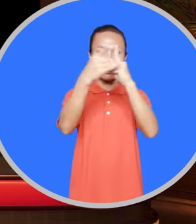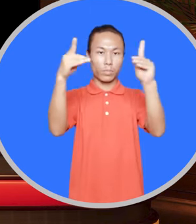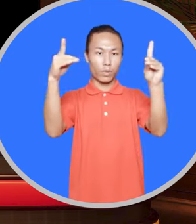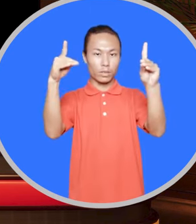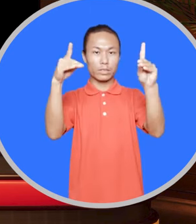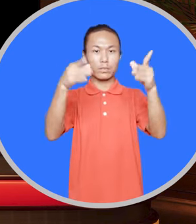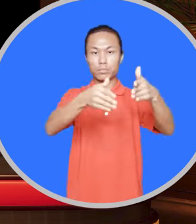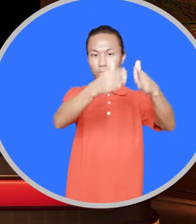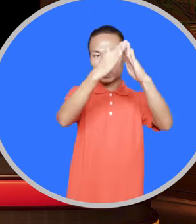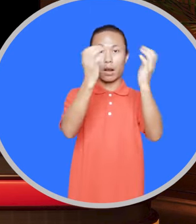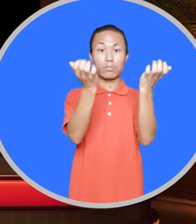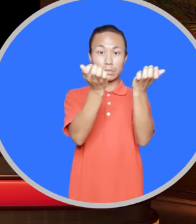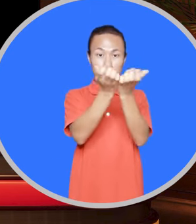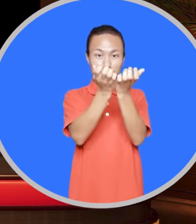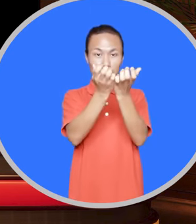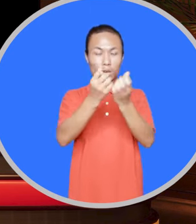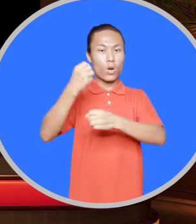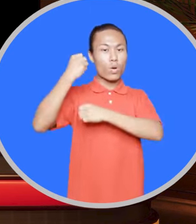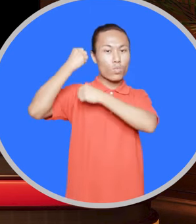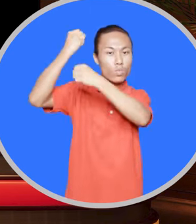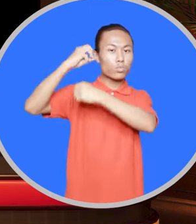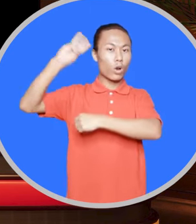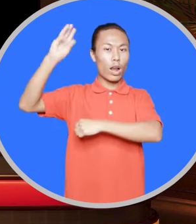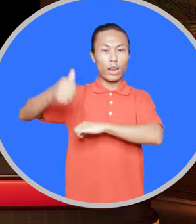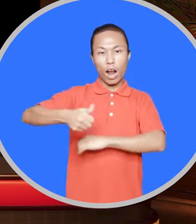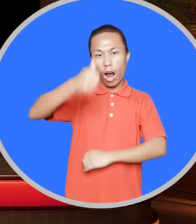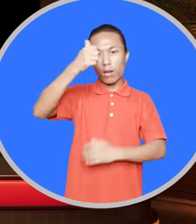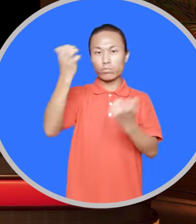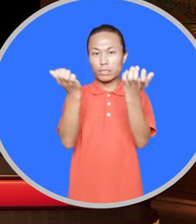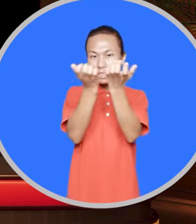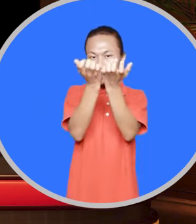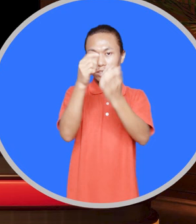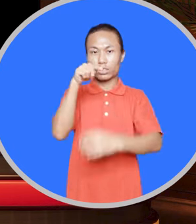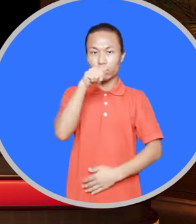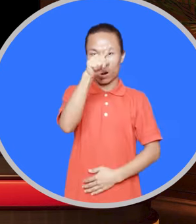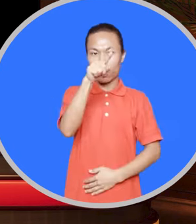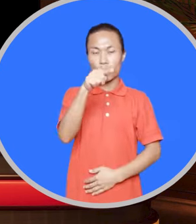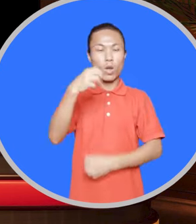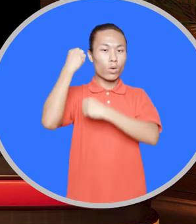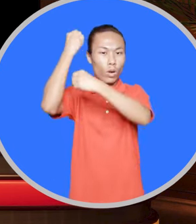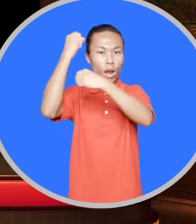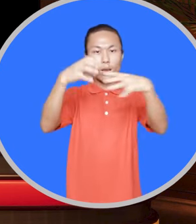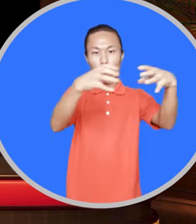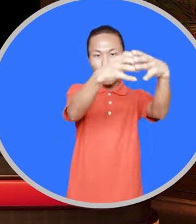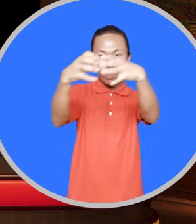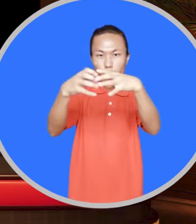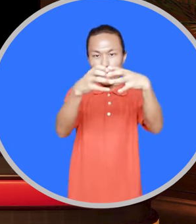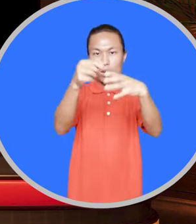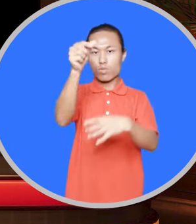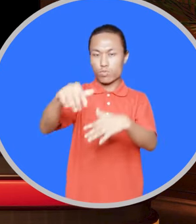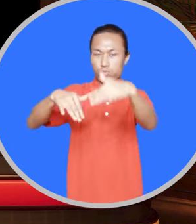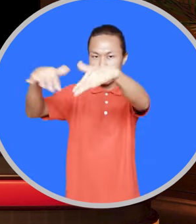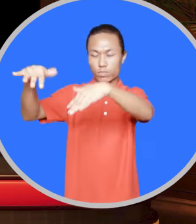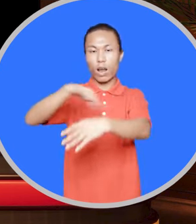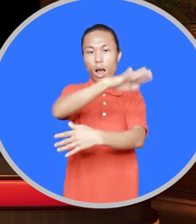ဆိုတာနဲ့နှွေဦးတော်လန်ရေးကြီးရဲ့အောင်ပွဲအမြန်ဆုံးရရှိနိုင်ရန်ပြည်သူတော်လန်ရေးမှာပါဝင်နေကြတဲ့အင်အားစုများအနေဖြင့်၎